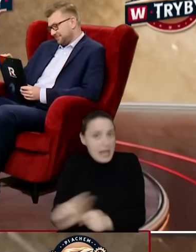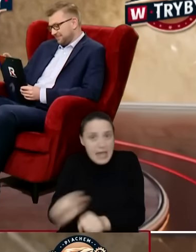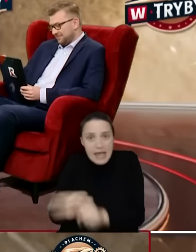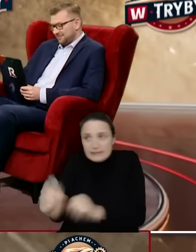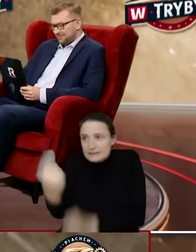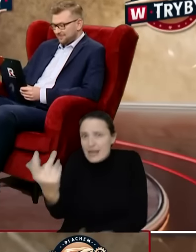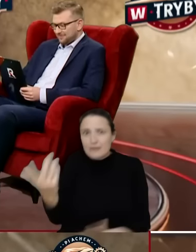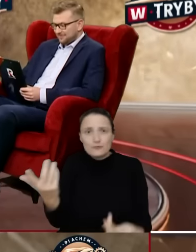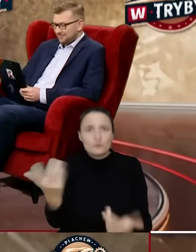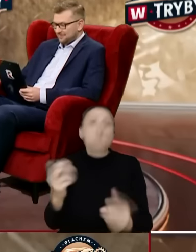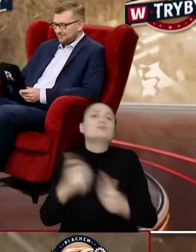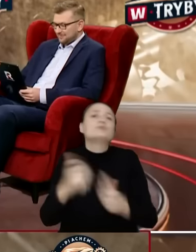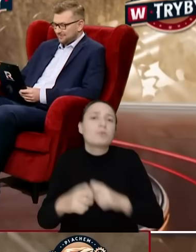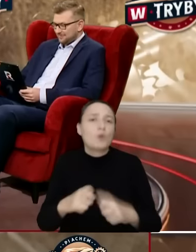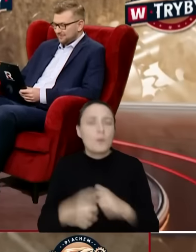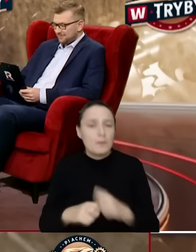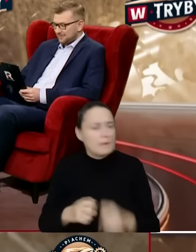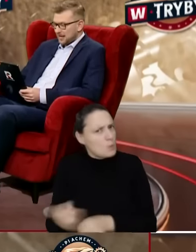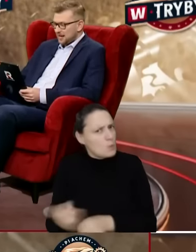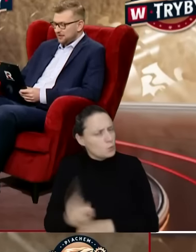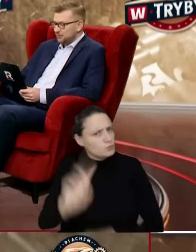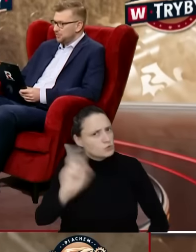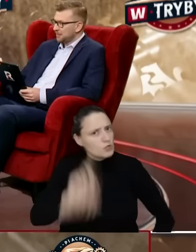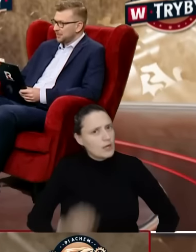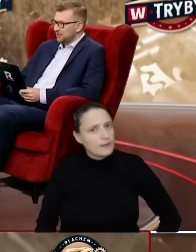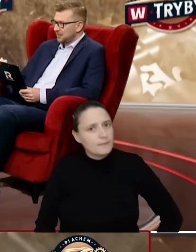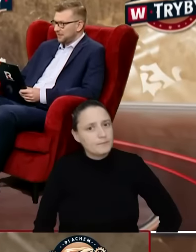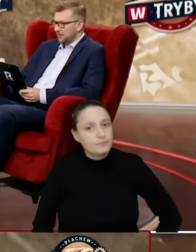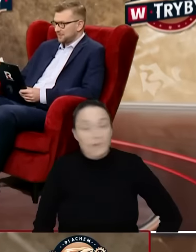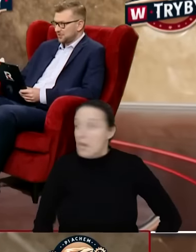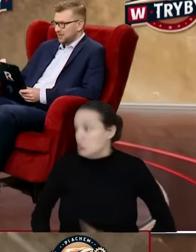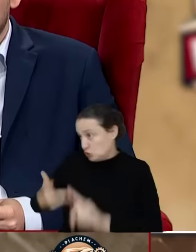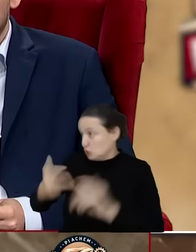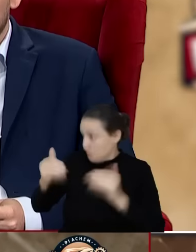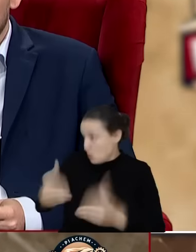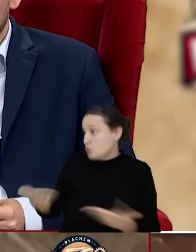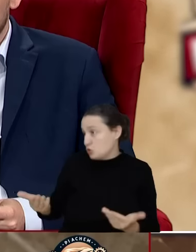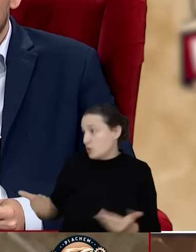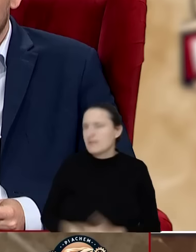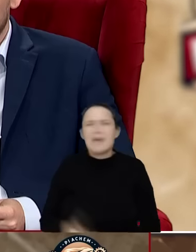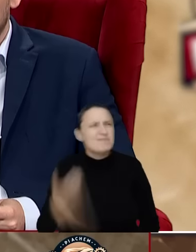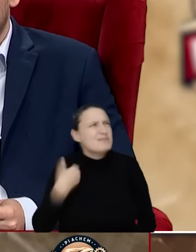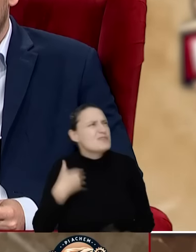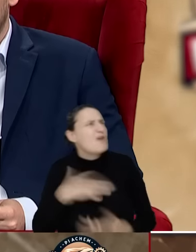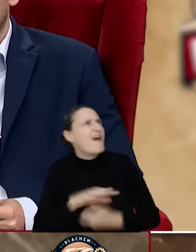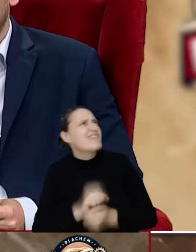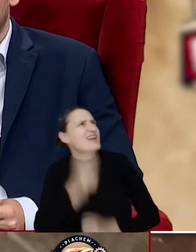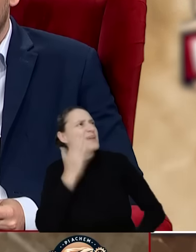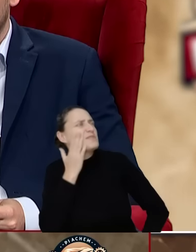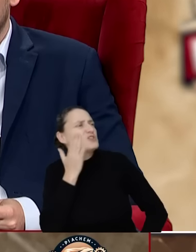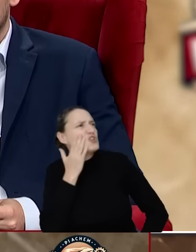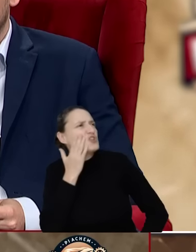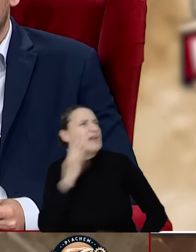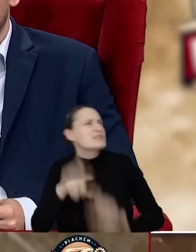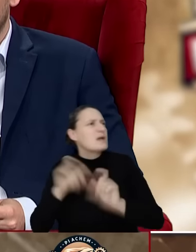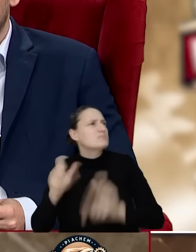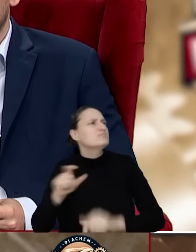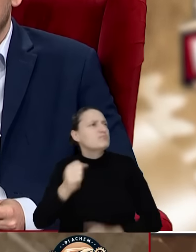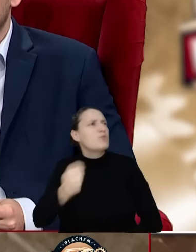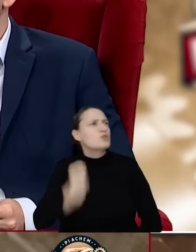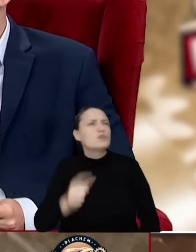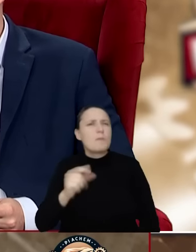taka możliwość istnieje, bo też mu przysługuje przecież. Ale też była kiedyś afera z mieszkaniami, jeżeli chodzi o posłów Platformy Obywatelskiej,